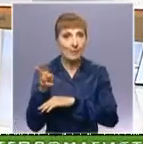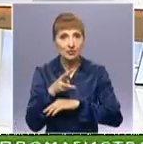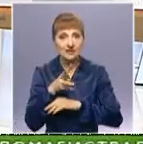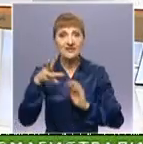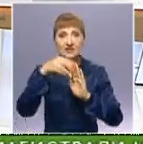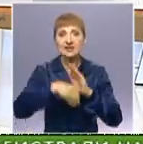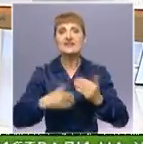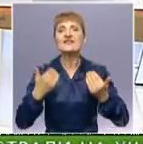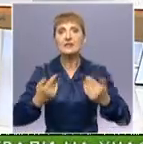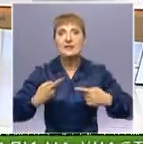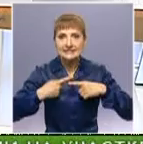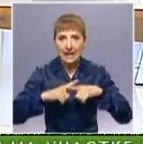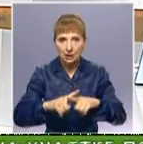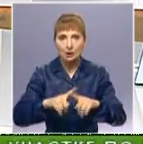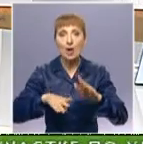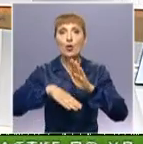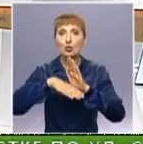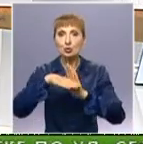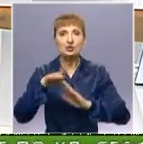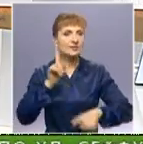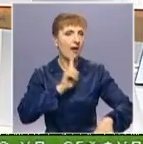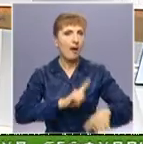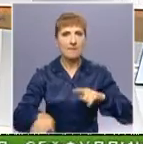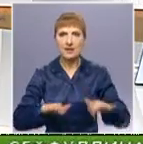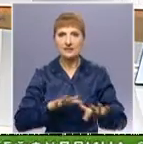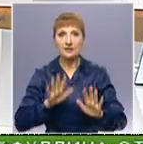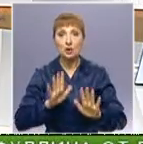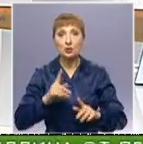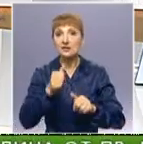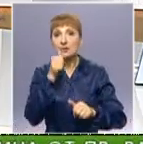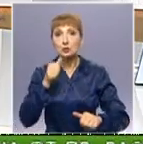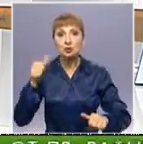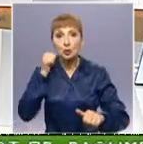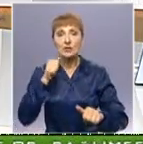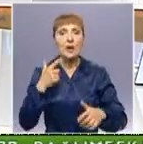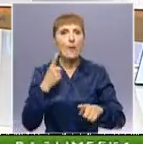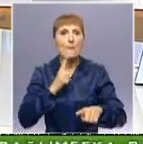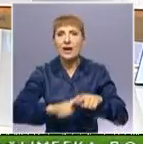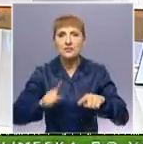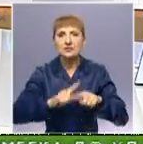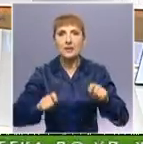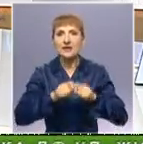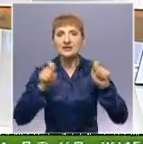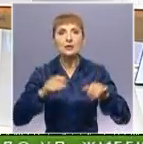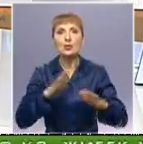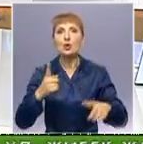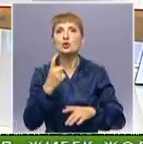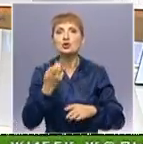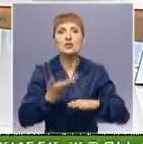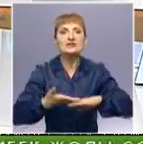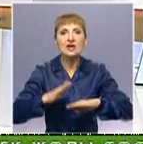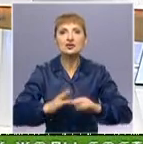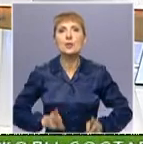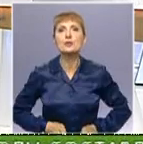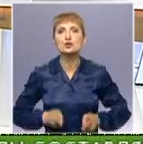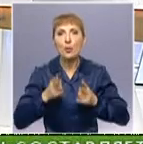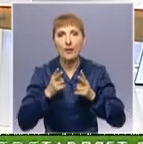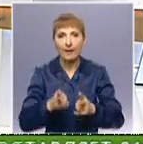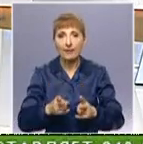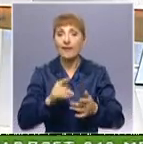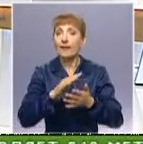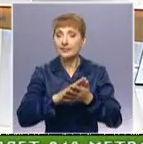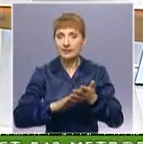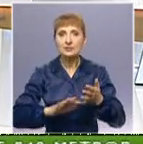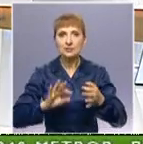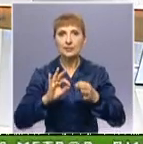и внедрения современной техники улучшилась оперативность. Только за прошлый год по горячим следам раскрыли более 100 тяжких преступлений.